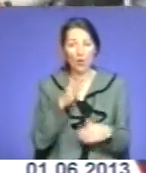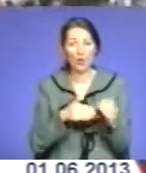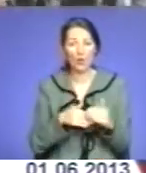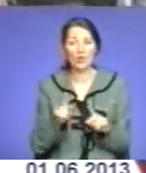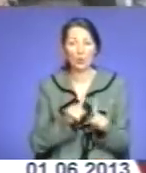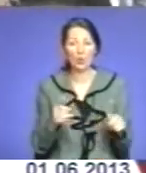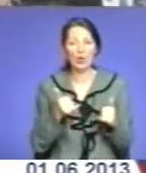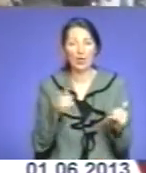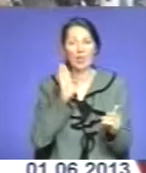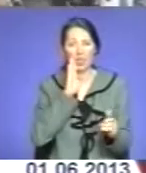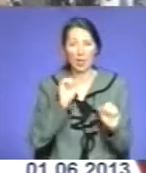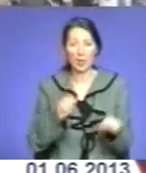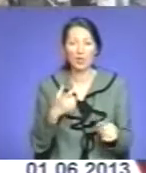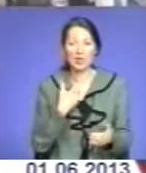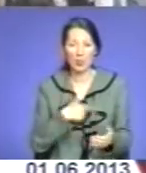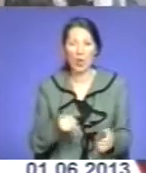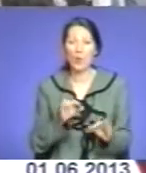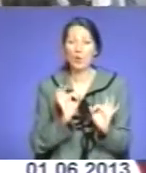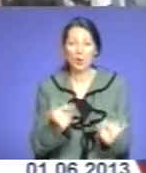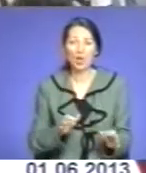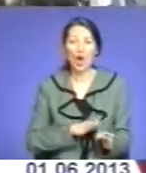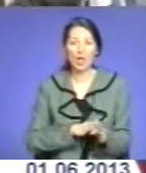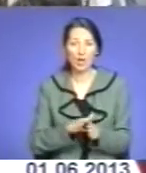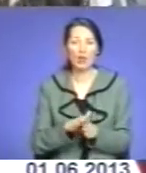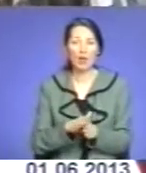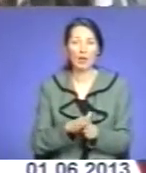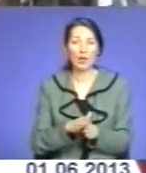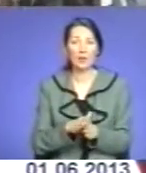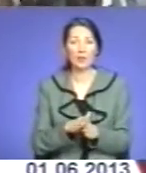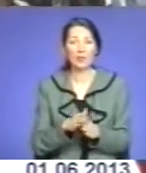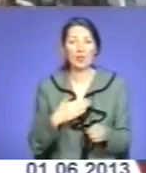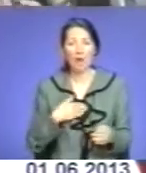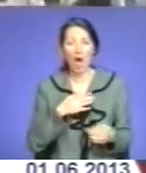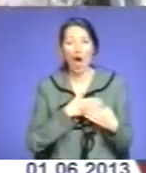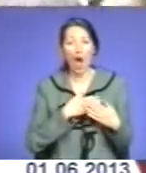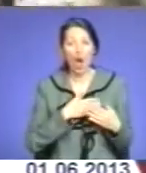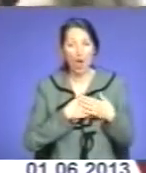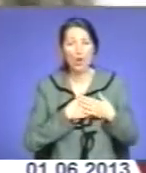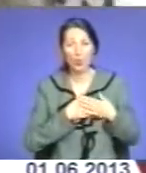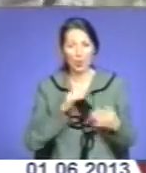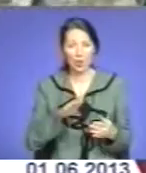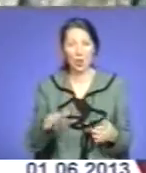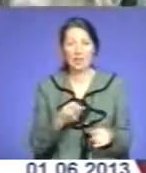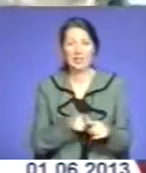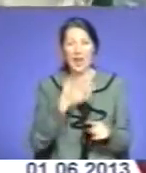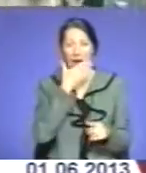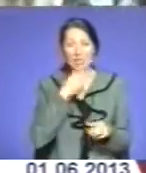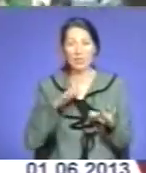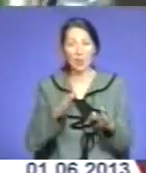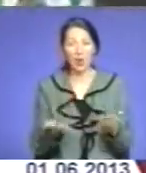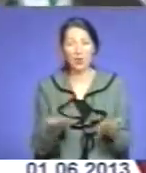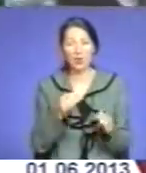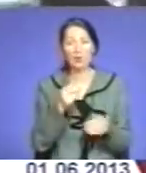жінки, де можна себе по-справжньому реалізувати. І тому що я люблю дітей, мені здається, що це дуже гарна справа. Можливо,